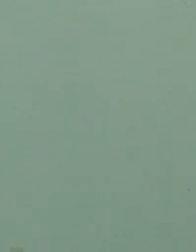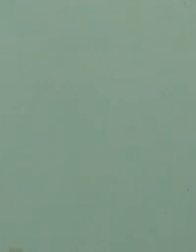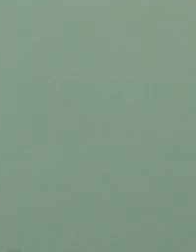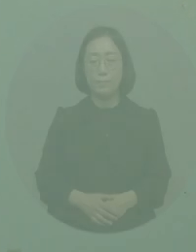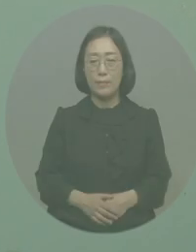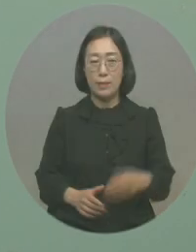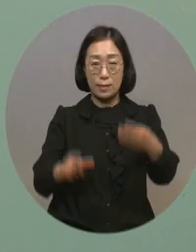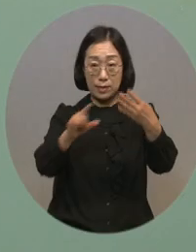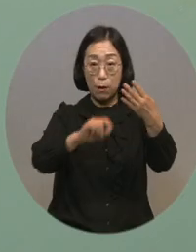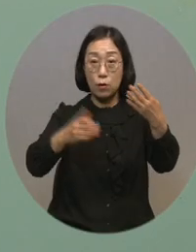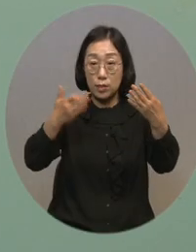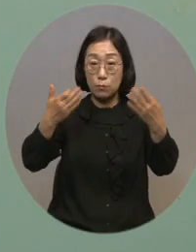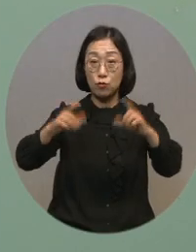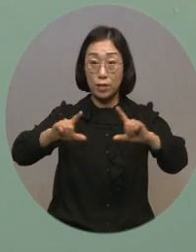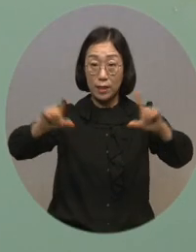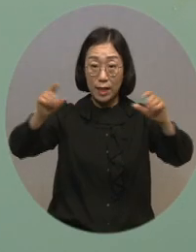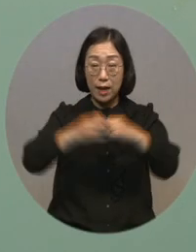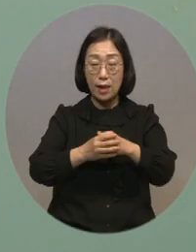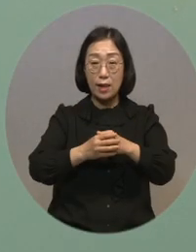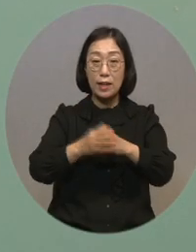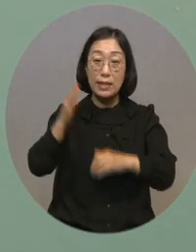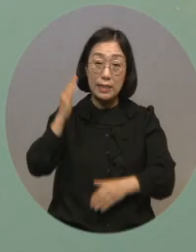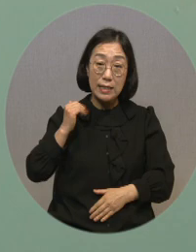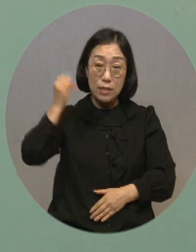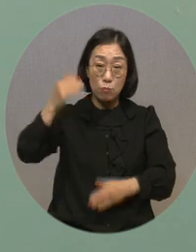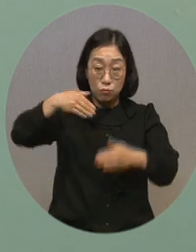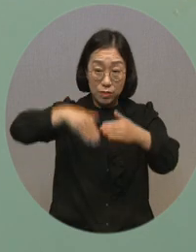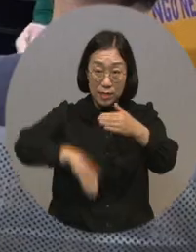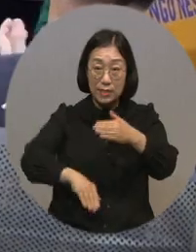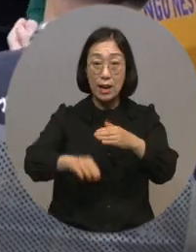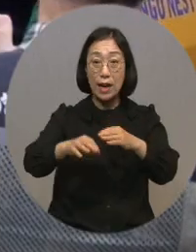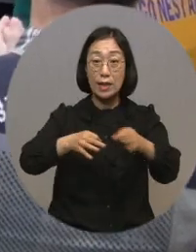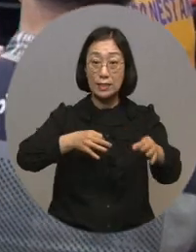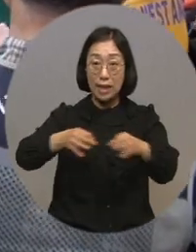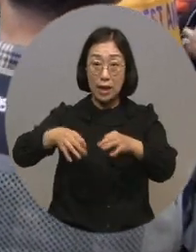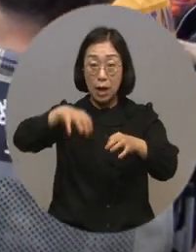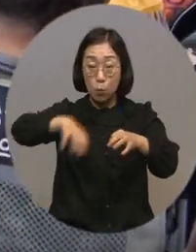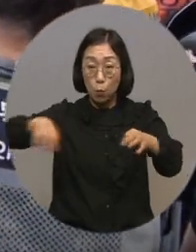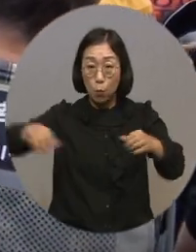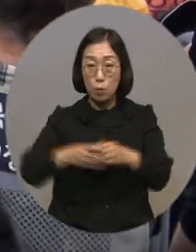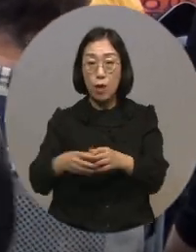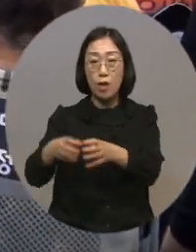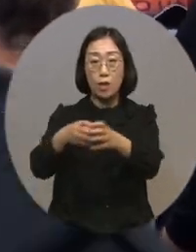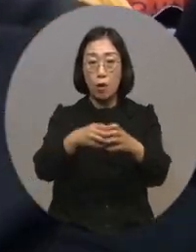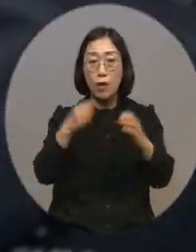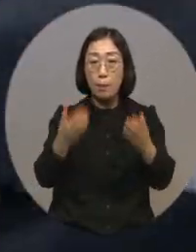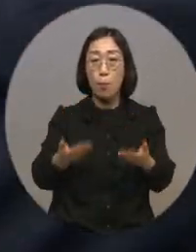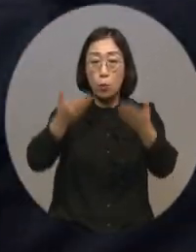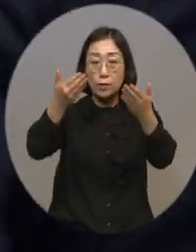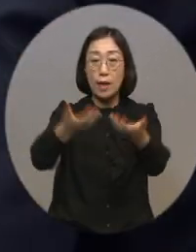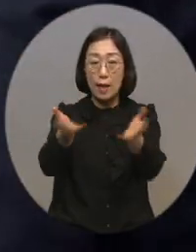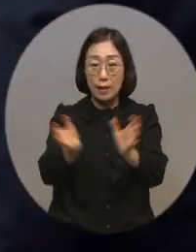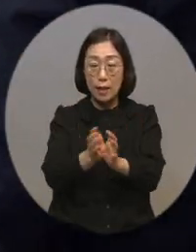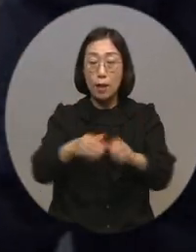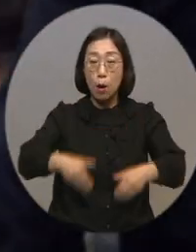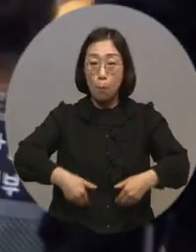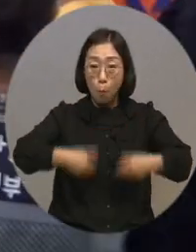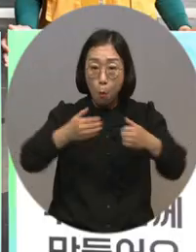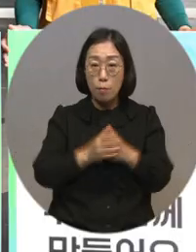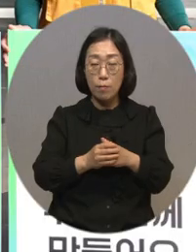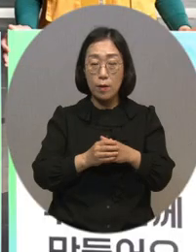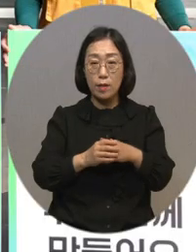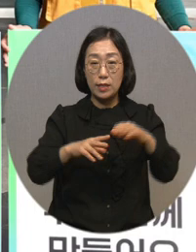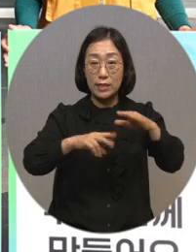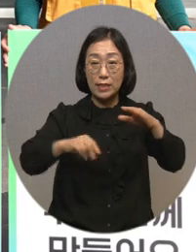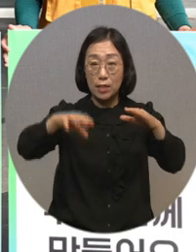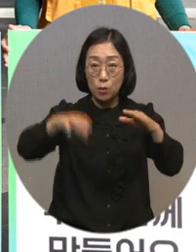지난 19일 의정부시 지하상가 의지몰 문화공간에서 클린 의정부 연합봉사단은 봄맞이 의정부 역사 대청소